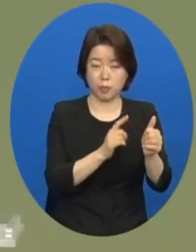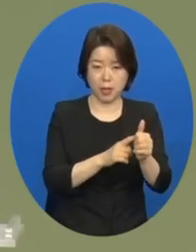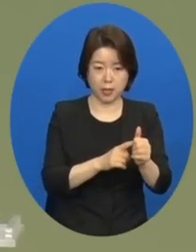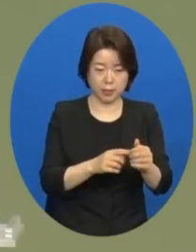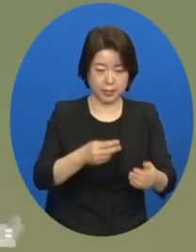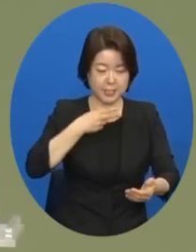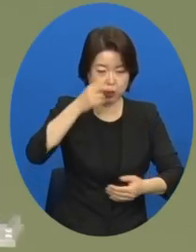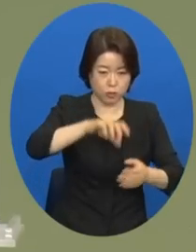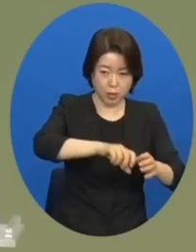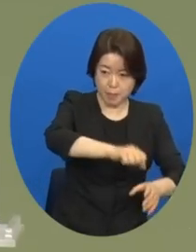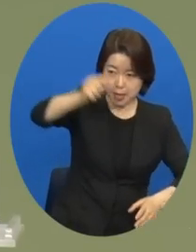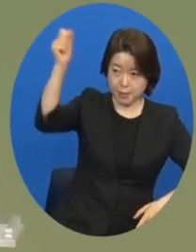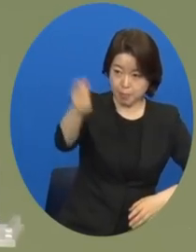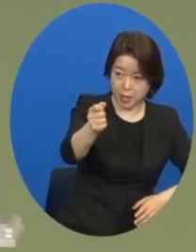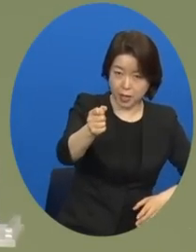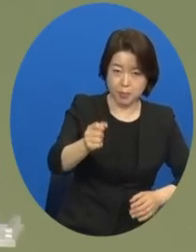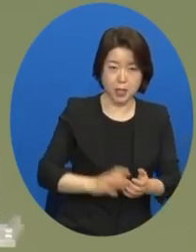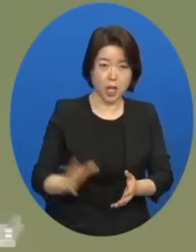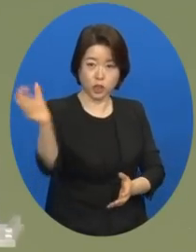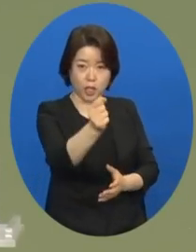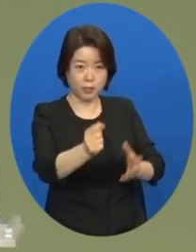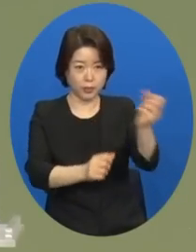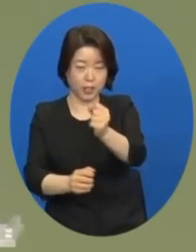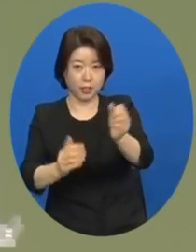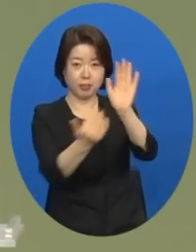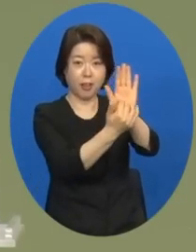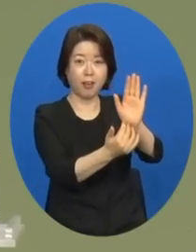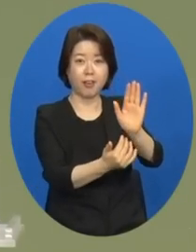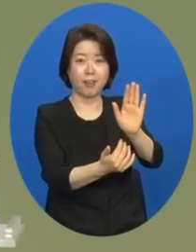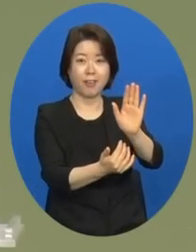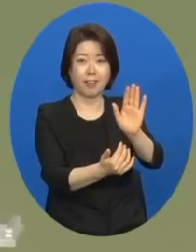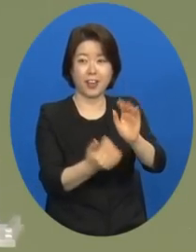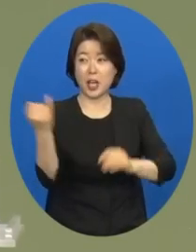술병을 집어 던질 때마다 착착 받아내는 거예요